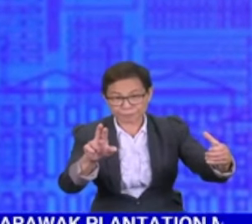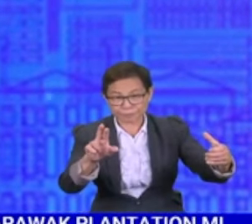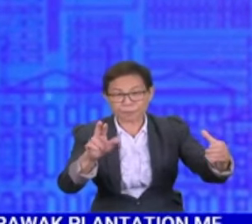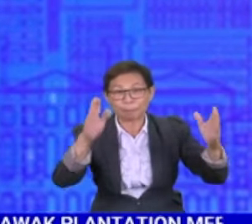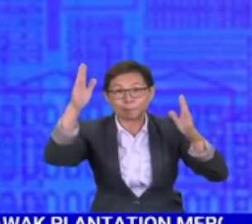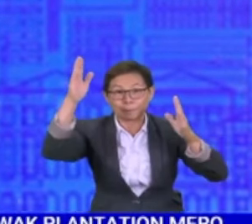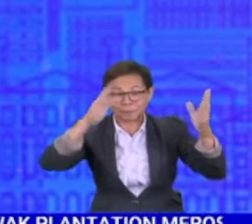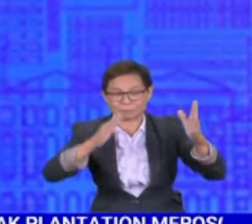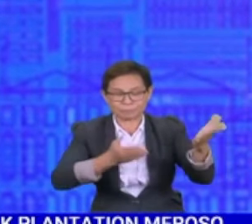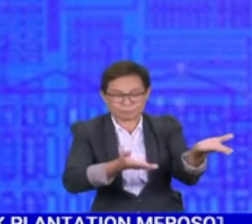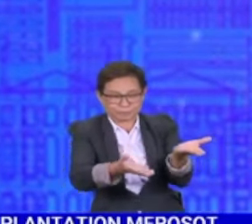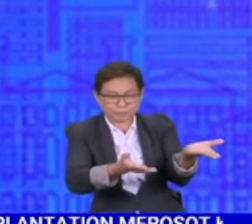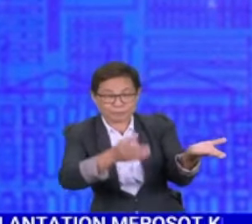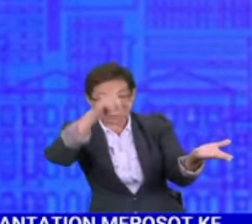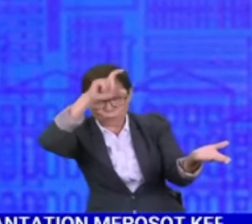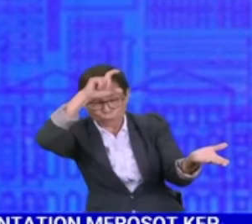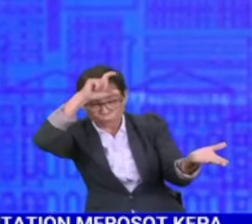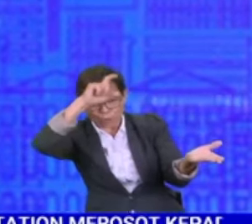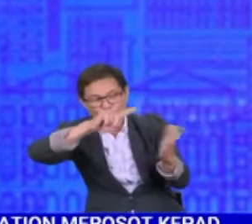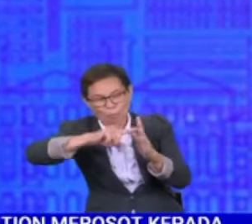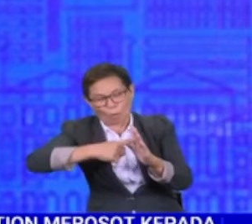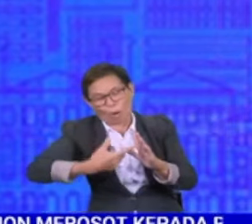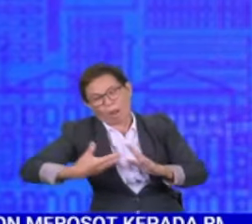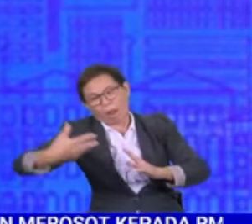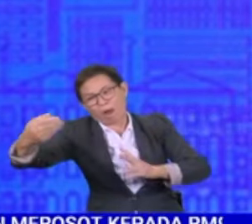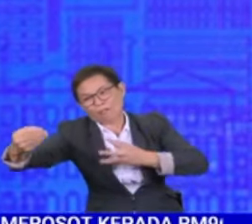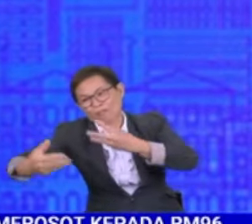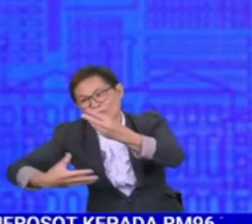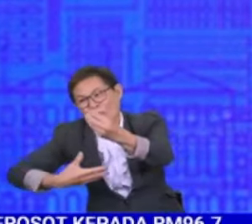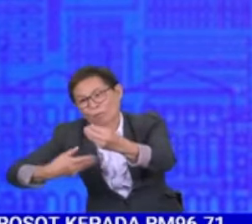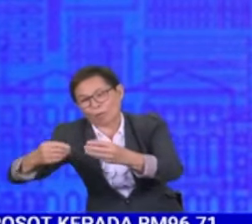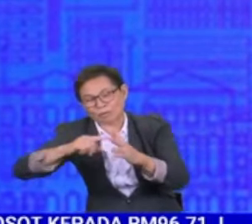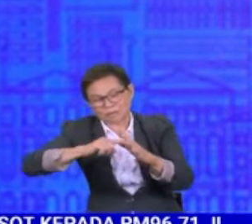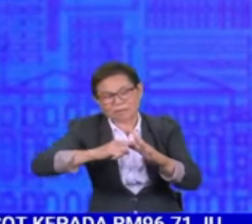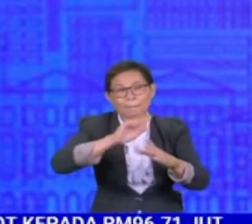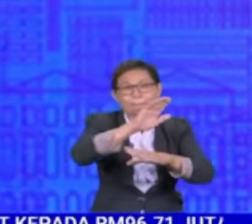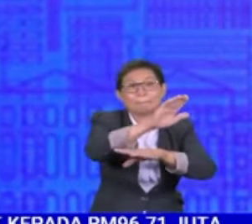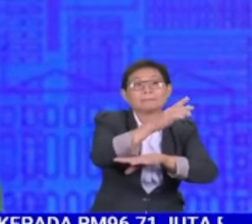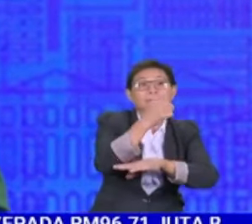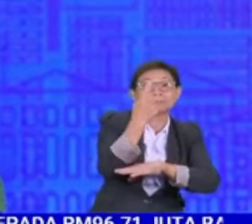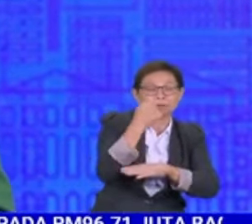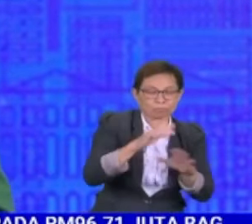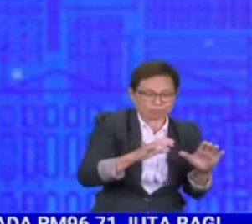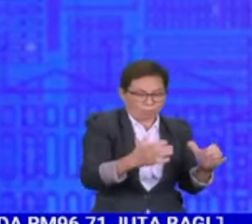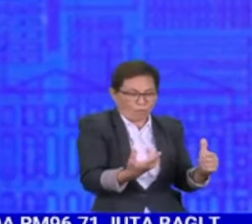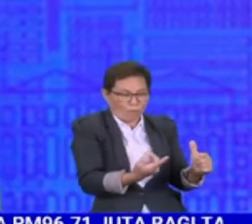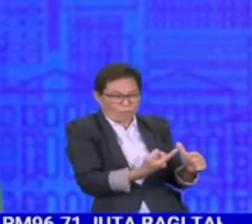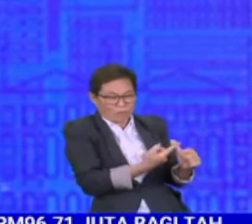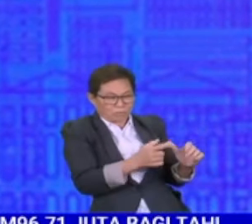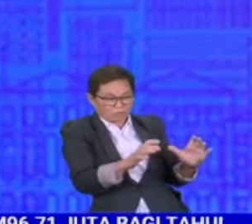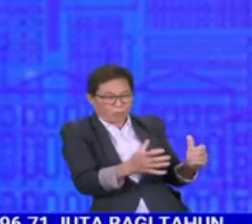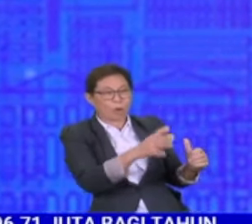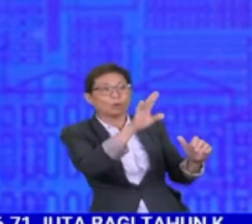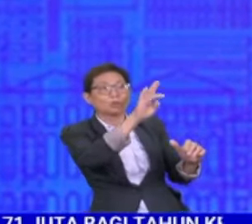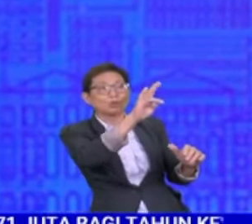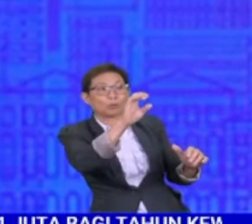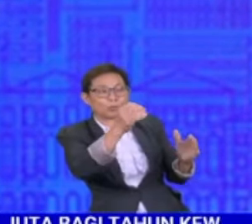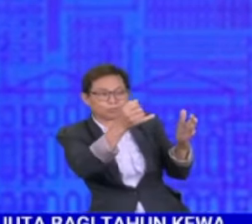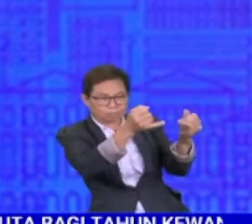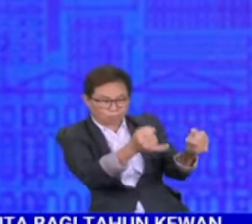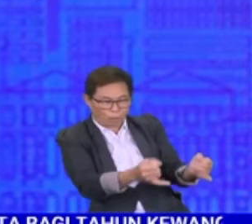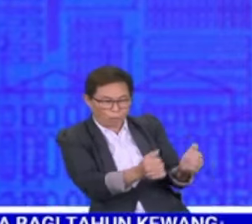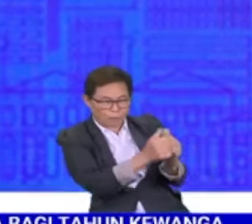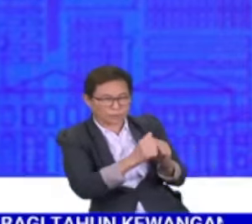SAR negara yang berkhidmat di Turki mula meninggalkan Nur Dagi bermula petang tadi. Kumpulan pertama seramai 70